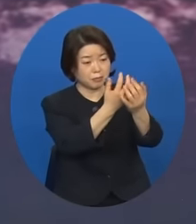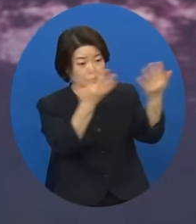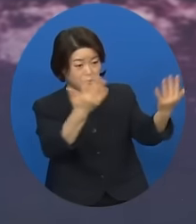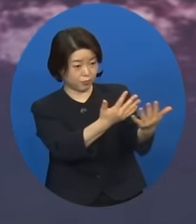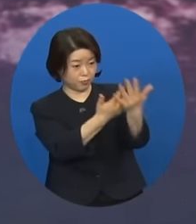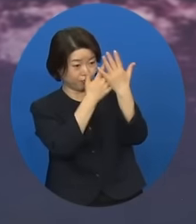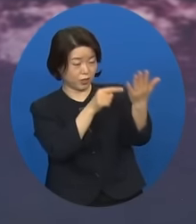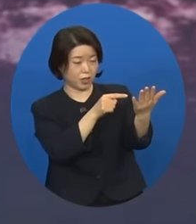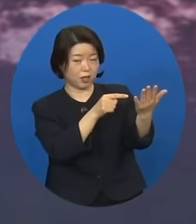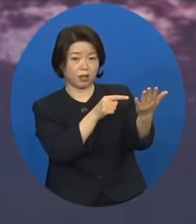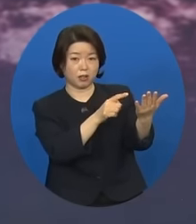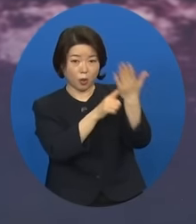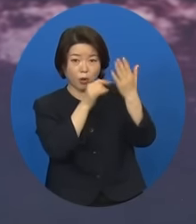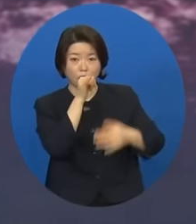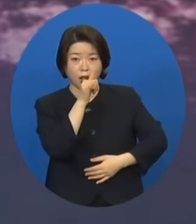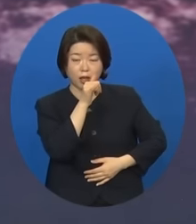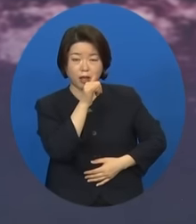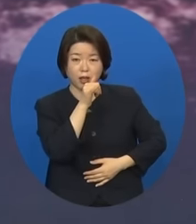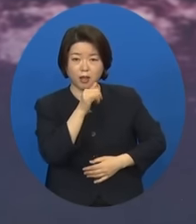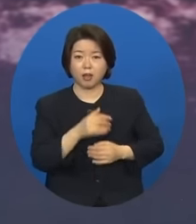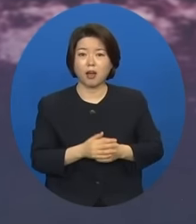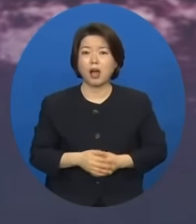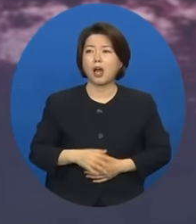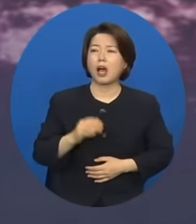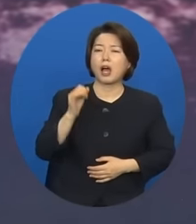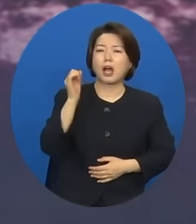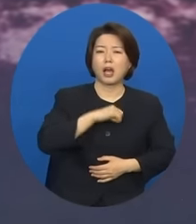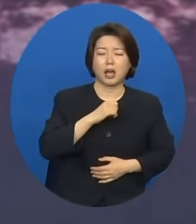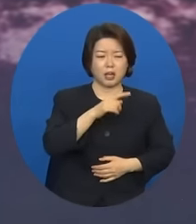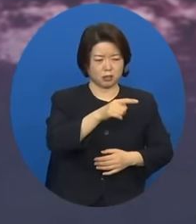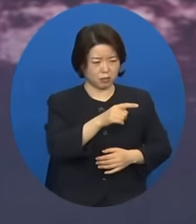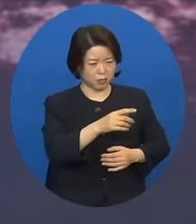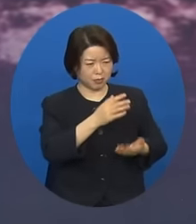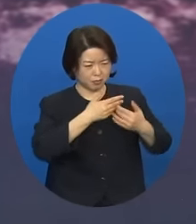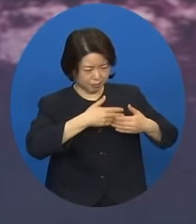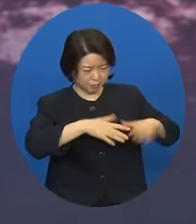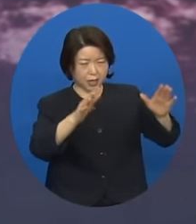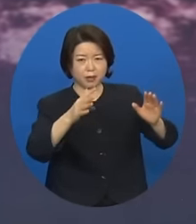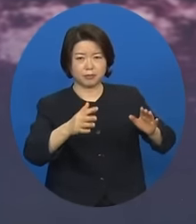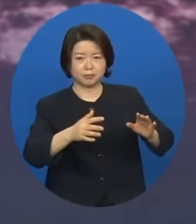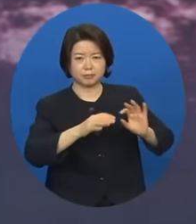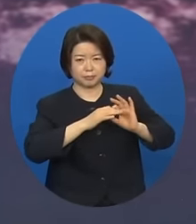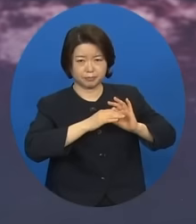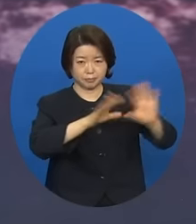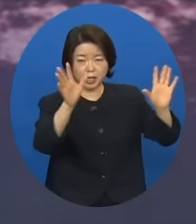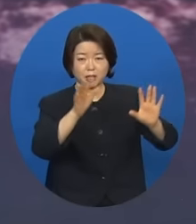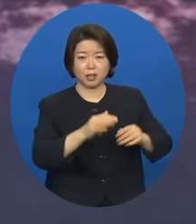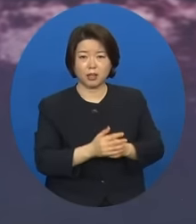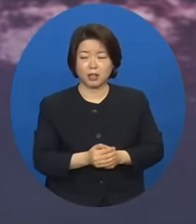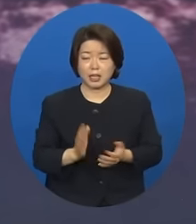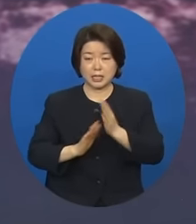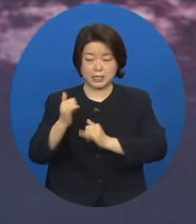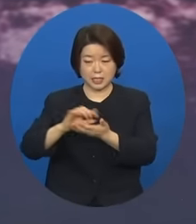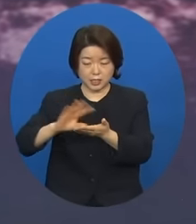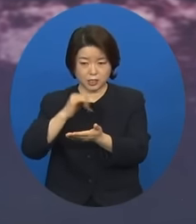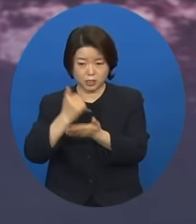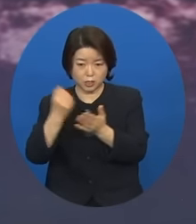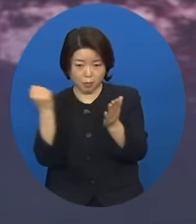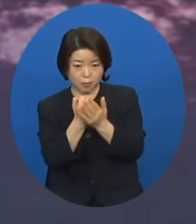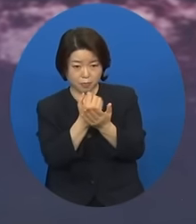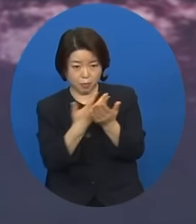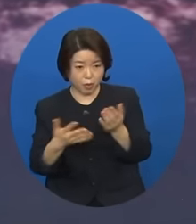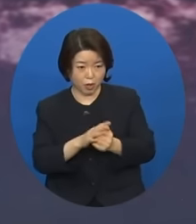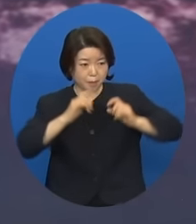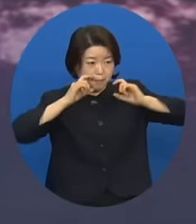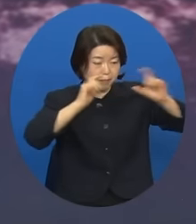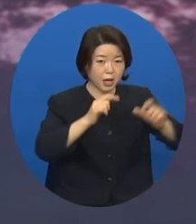주십니다 드러내 주세요 그러면 그것을 여러분 끊어내야 돼요 예수 그리스도의 보유로 선언하면서 완전히 그걸 끊어 버려야 됩니다